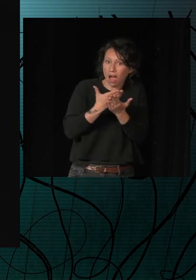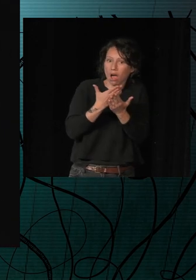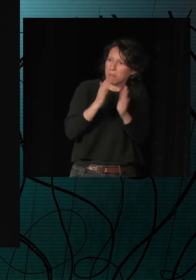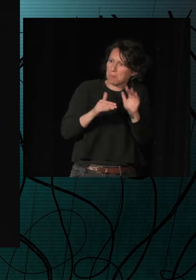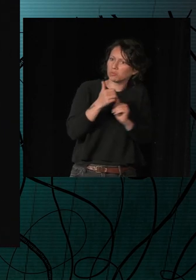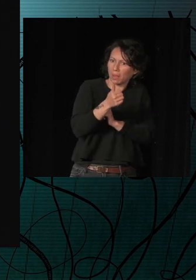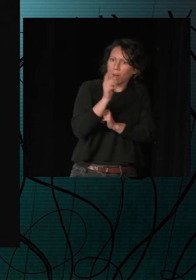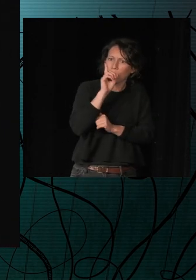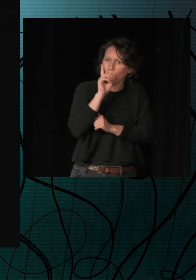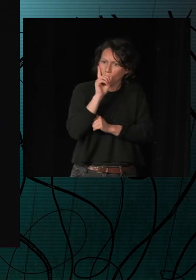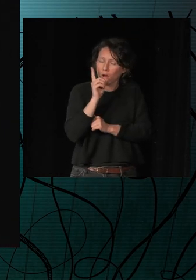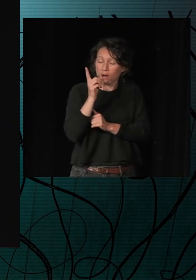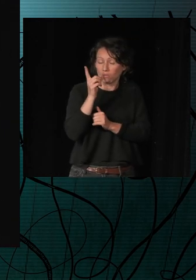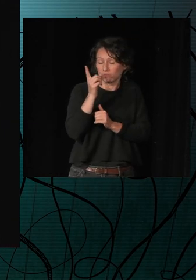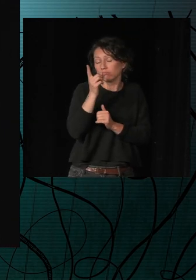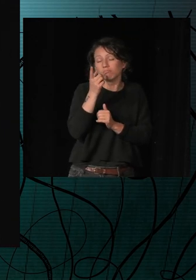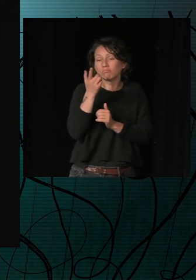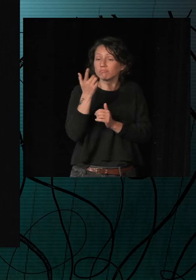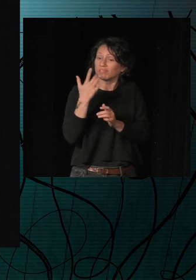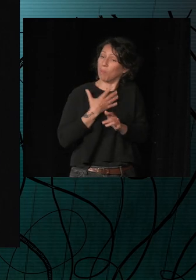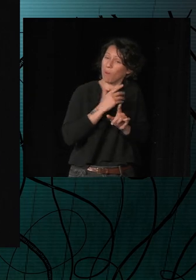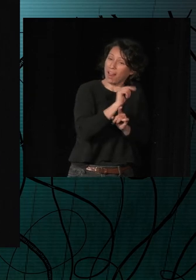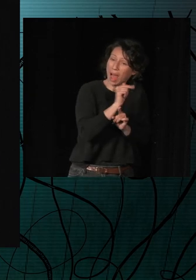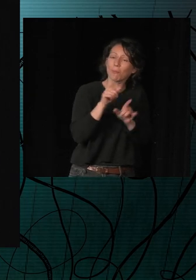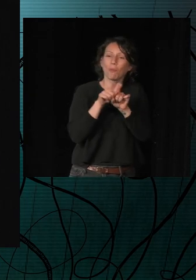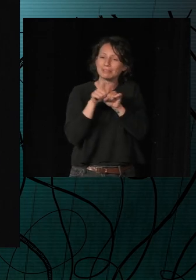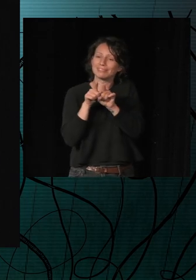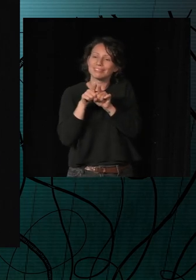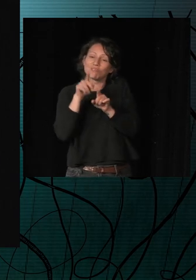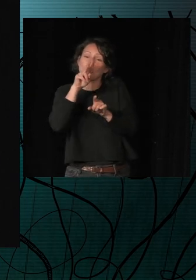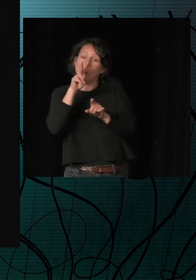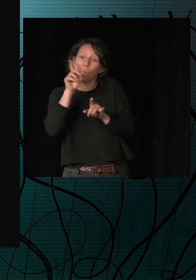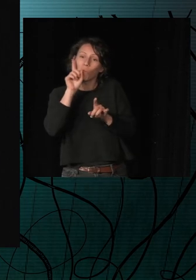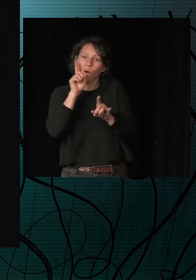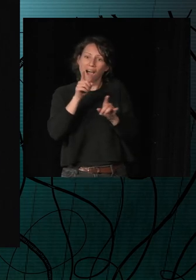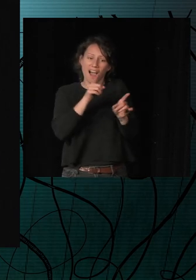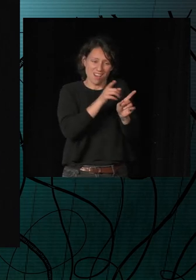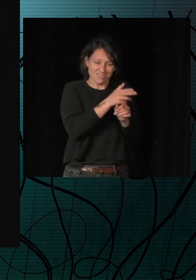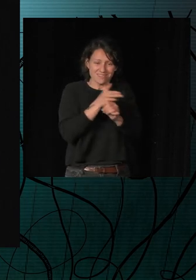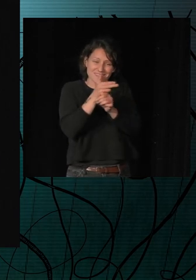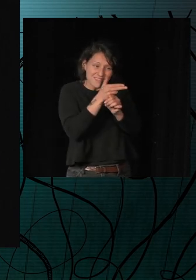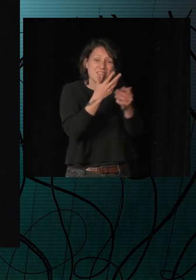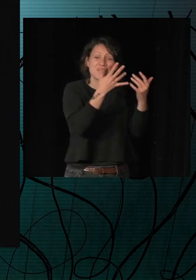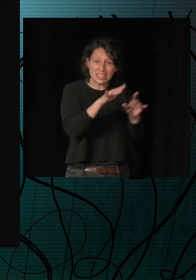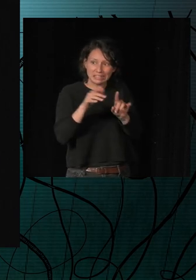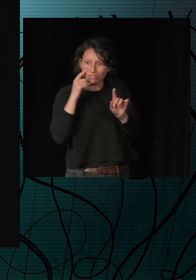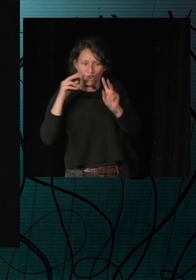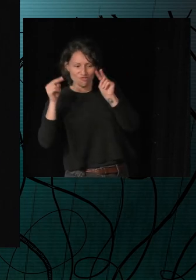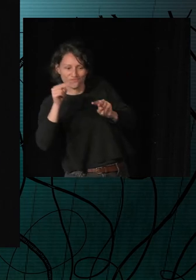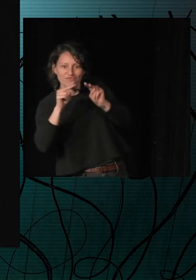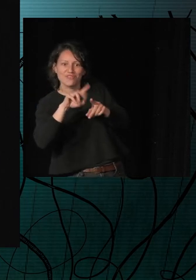a quand même des choses très drôles puisque'à la fin en plus on voit le miniilm et tout je pense aussi à des à des jeux comme The Dark